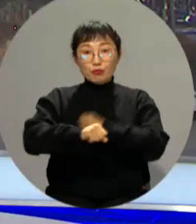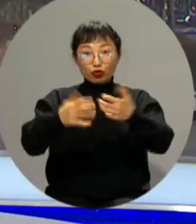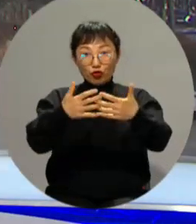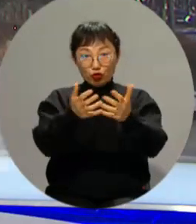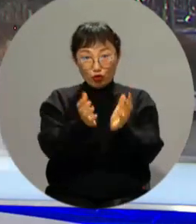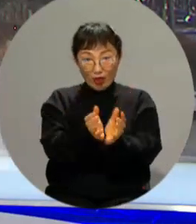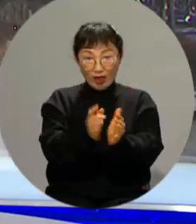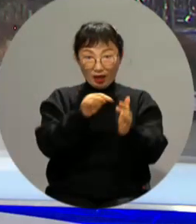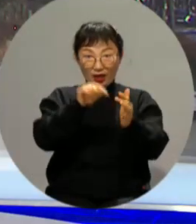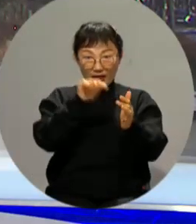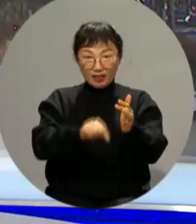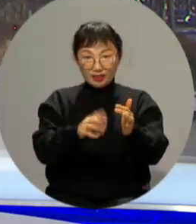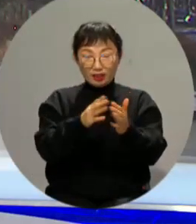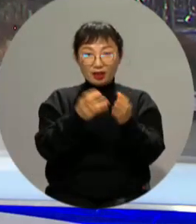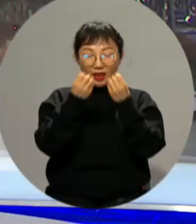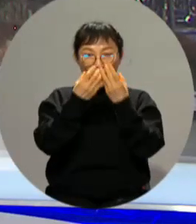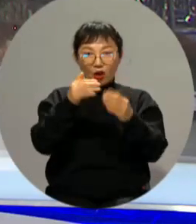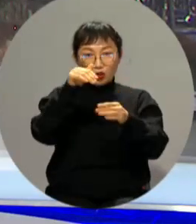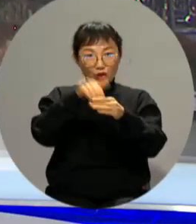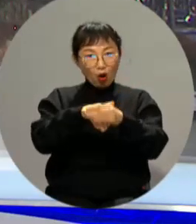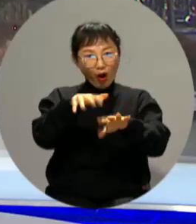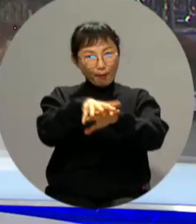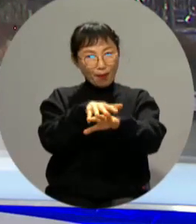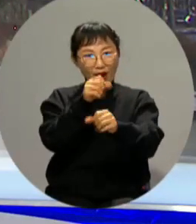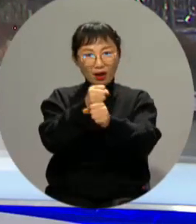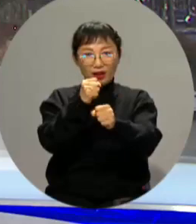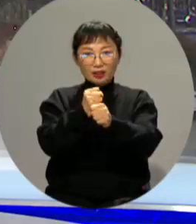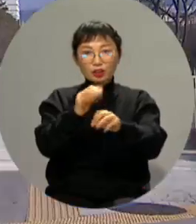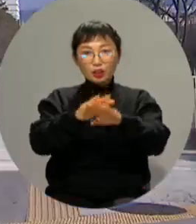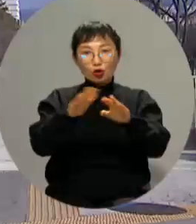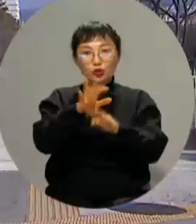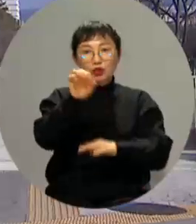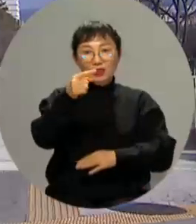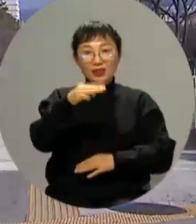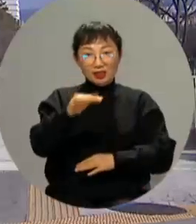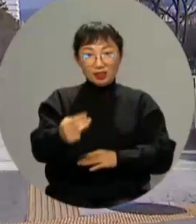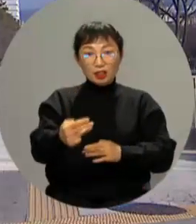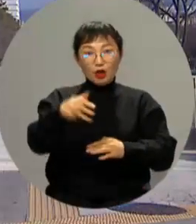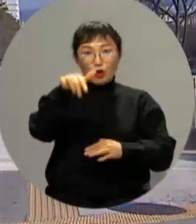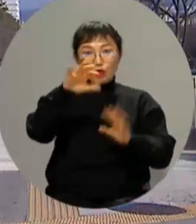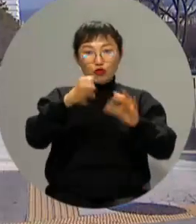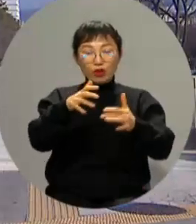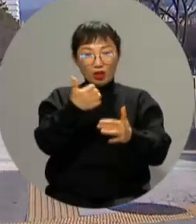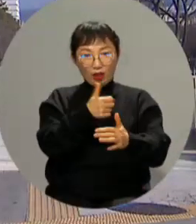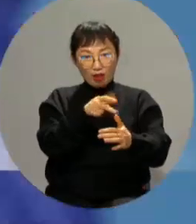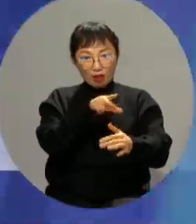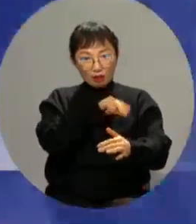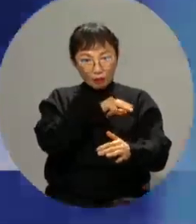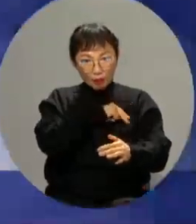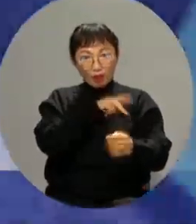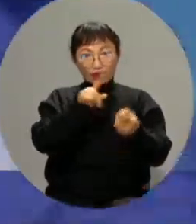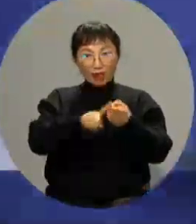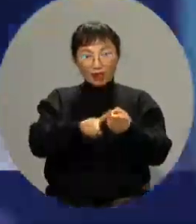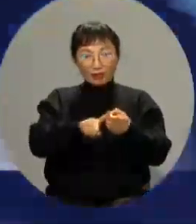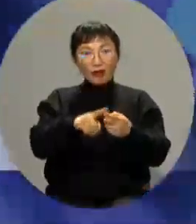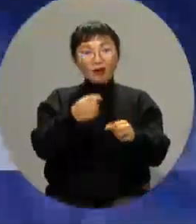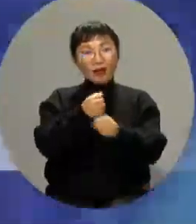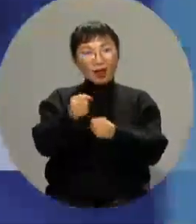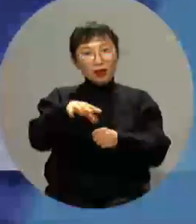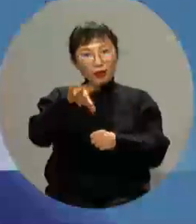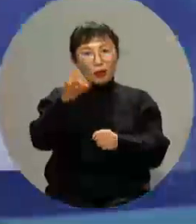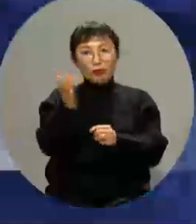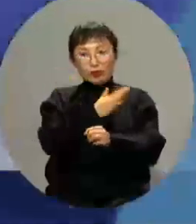민주당의 무봉천 결정으로 새로운 선거 한도가 짜여진 전주을 국회의원 재선거전이 10년 초부터 본격화할